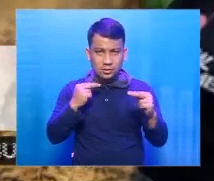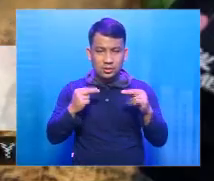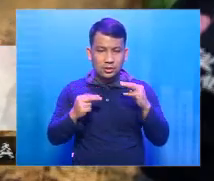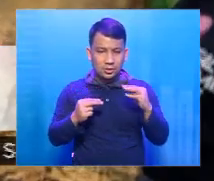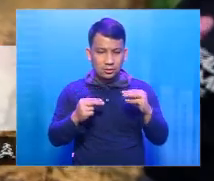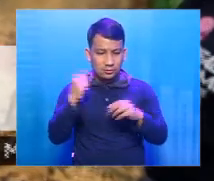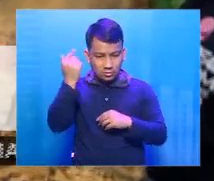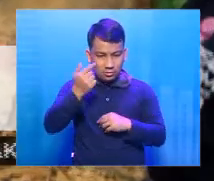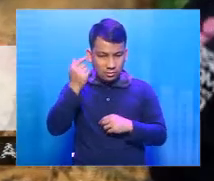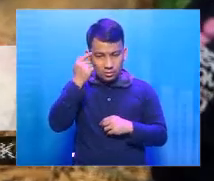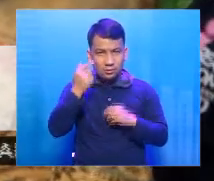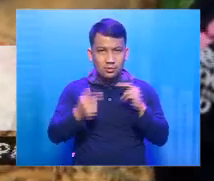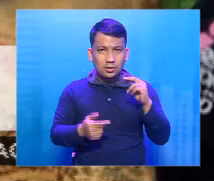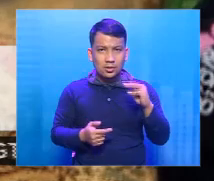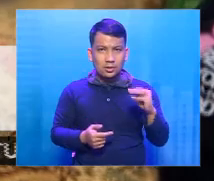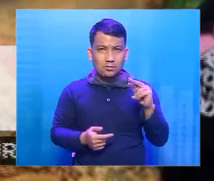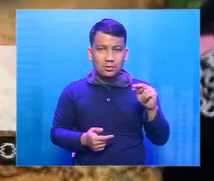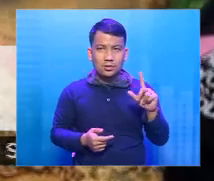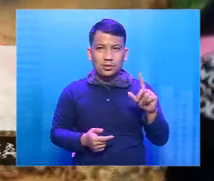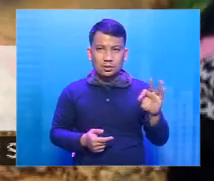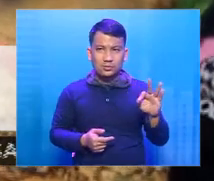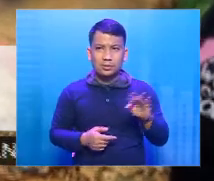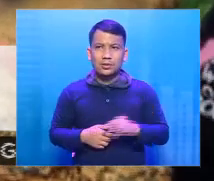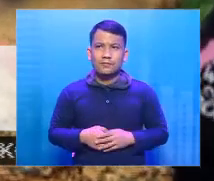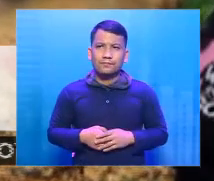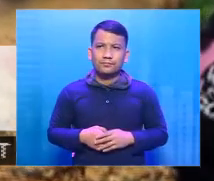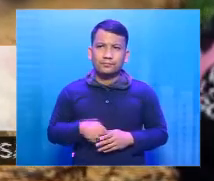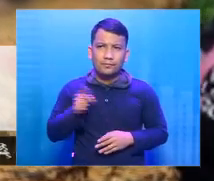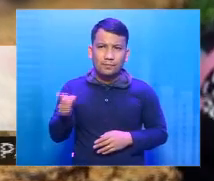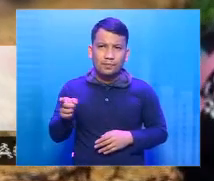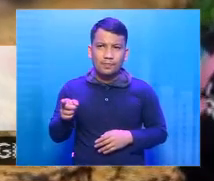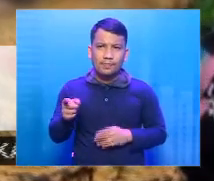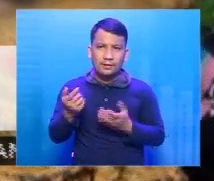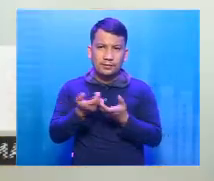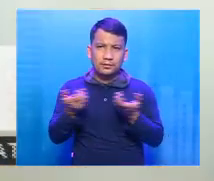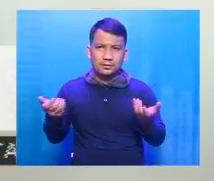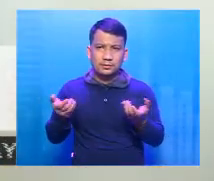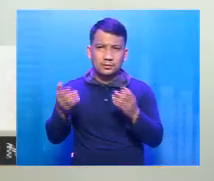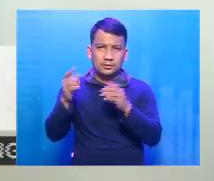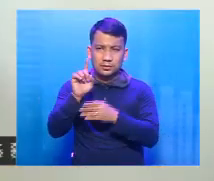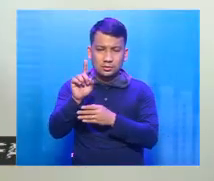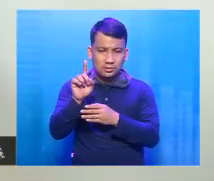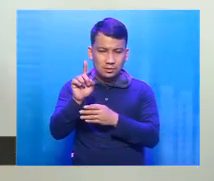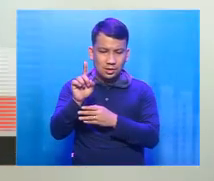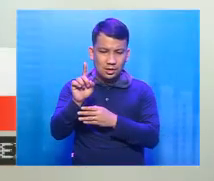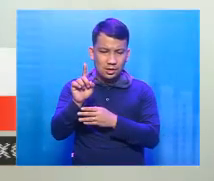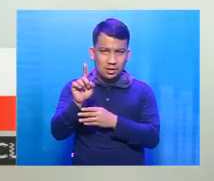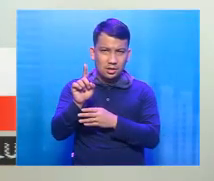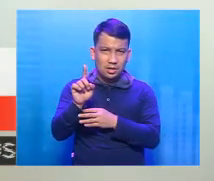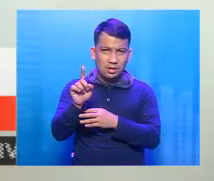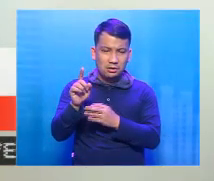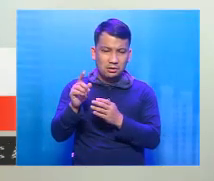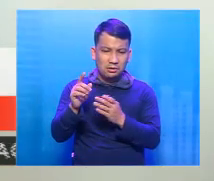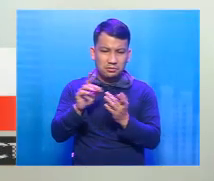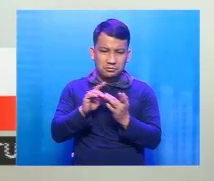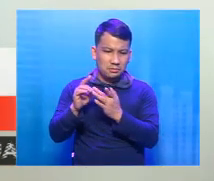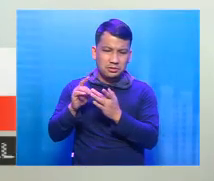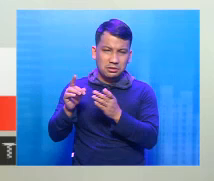pagitan ng gobyerno at MNLF. Tingin natin, ito naman na isolated incident. No? This is a violation of